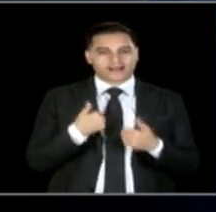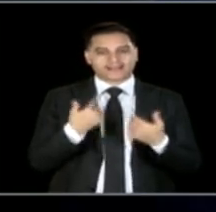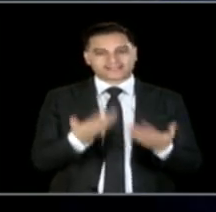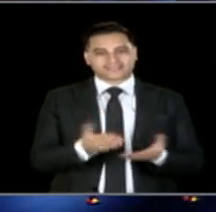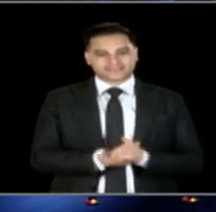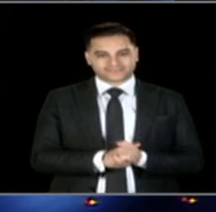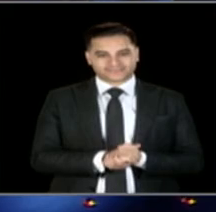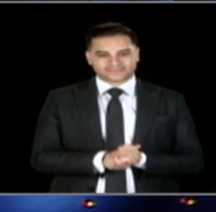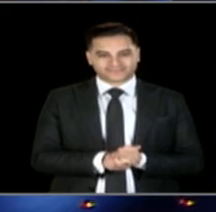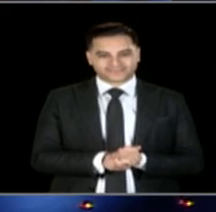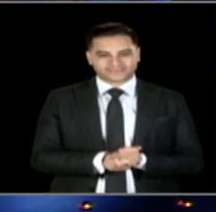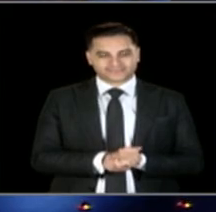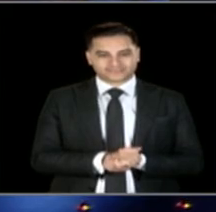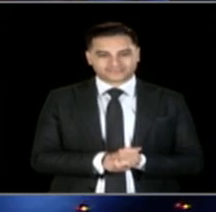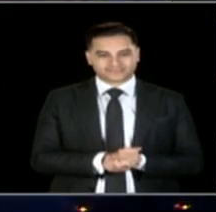لك.